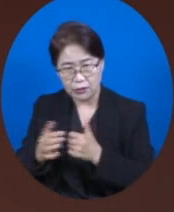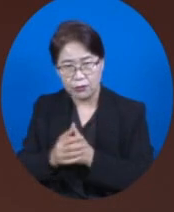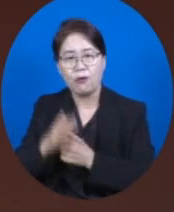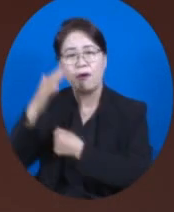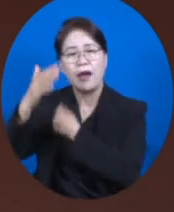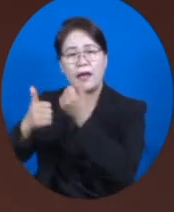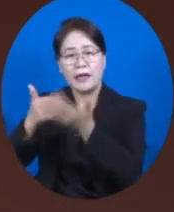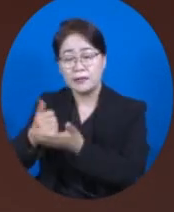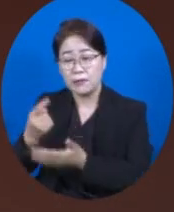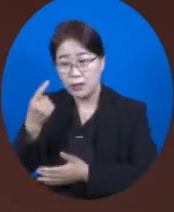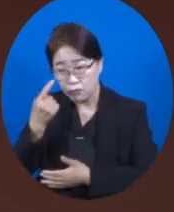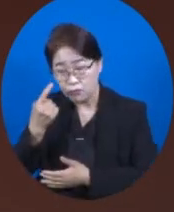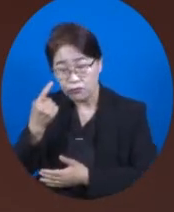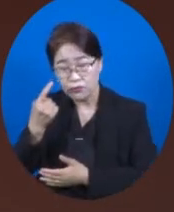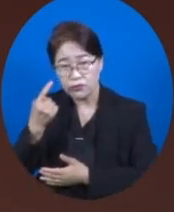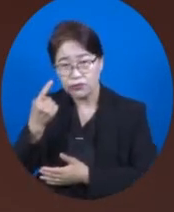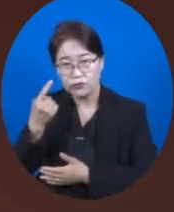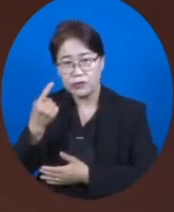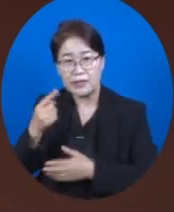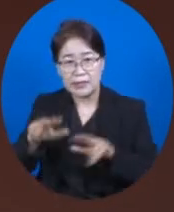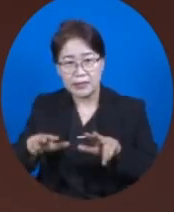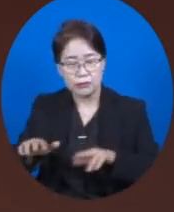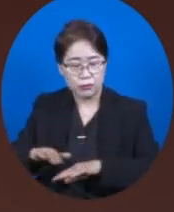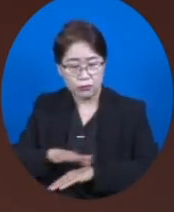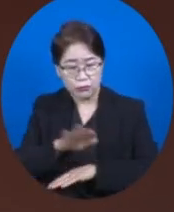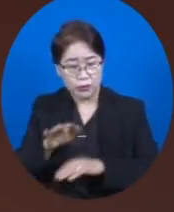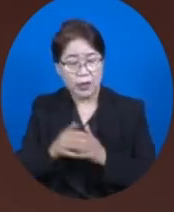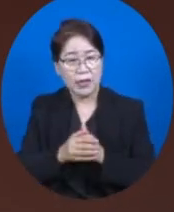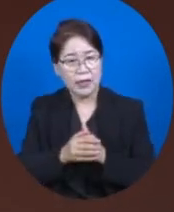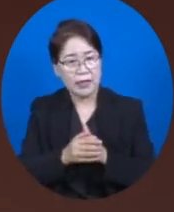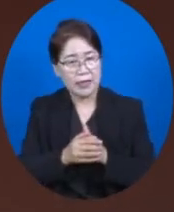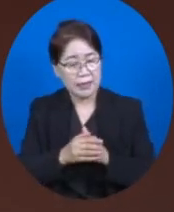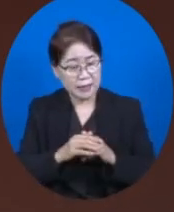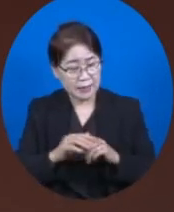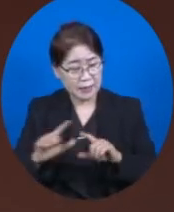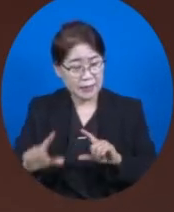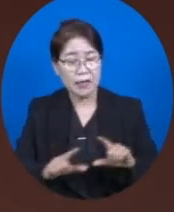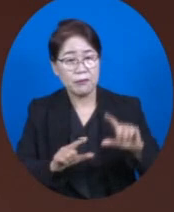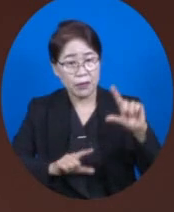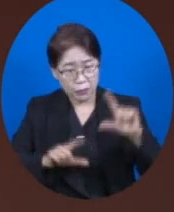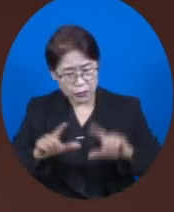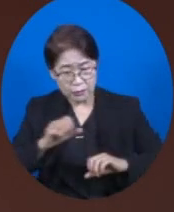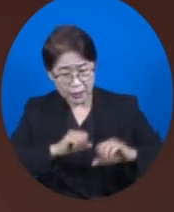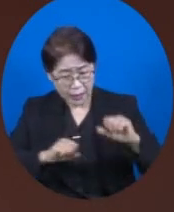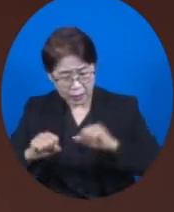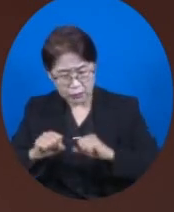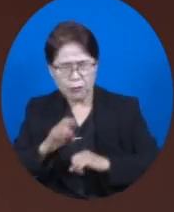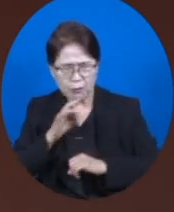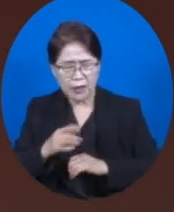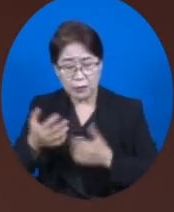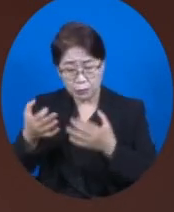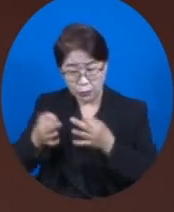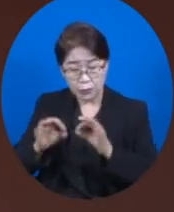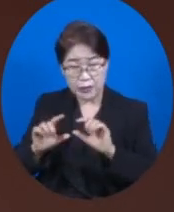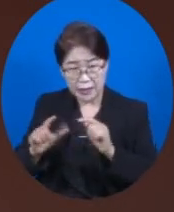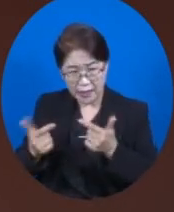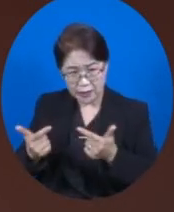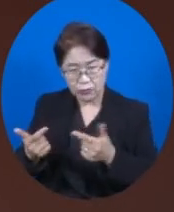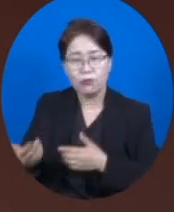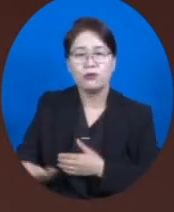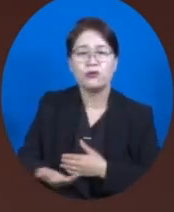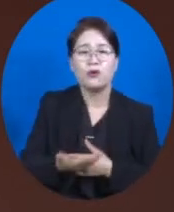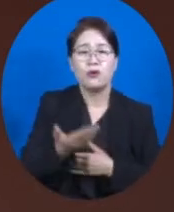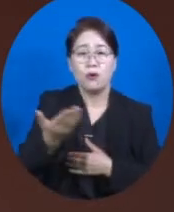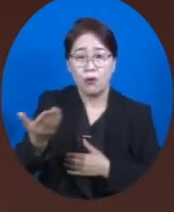하나님의 눈은 지금 우리의 눈에 비춰지는 삶의 모습과 행동만을 보는 것이 아니라 여러분